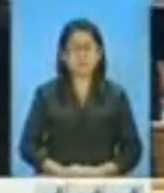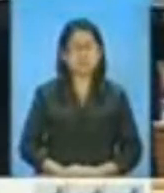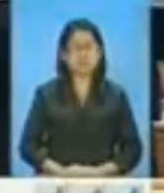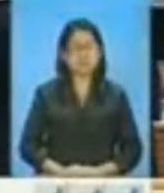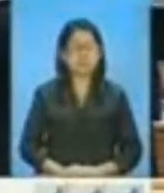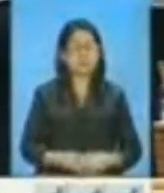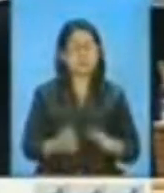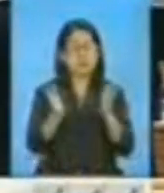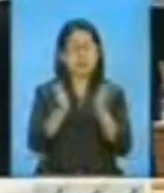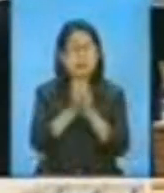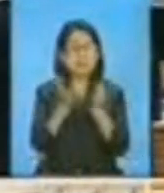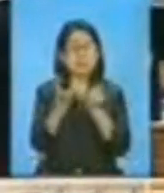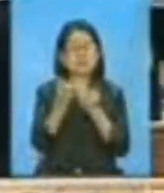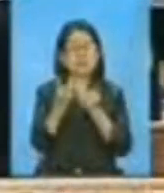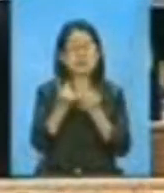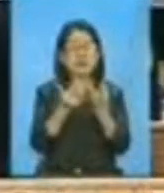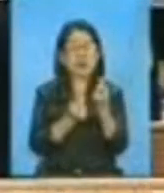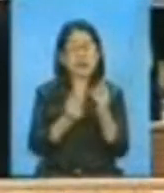เรียบร้อยส่งผลได้เลยครับ